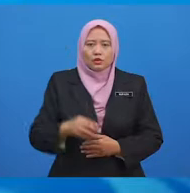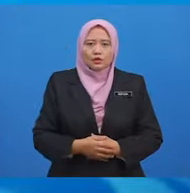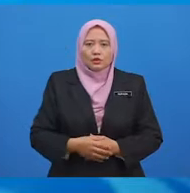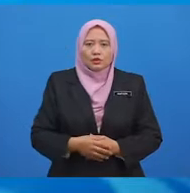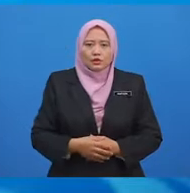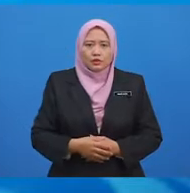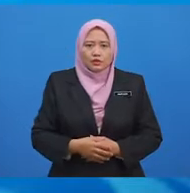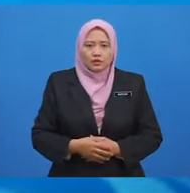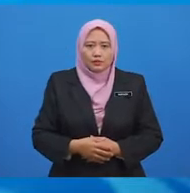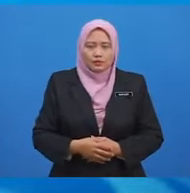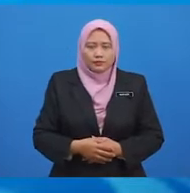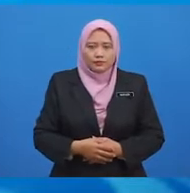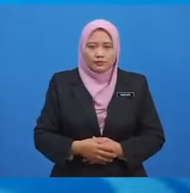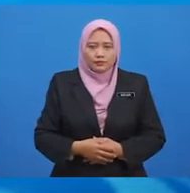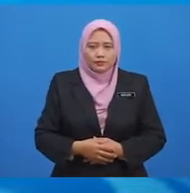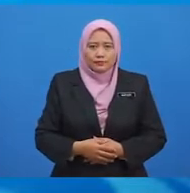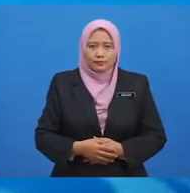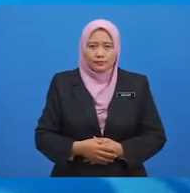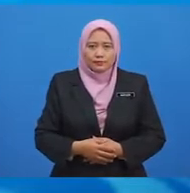hidrogen sianida.